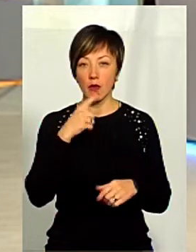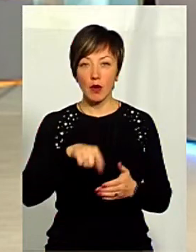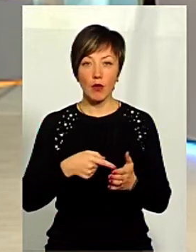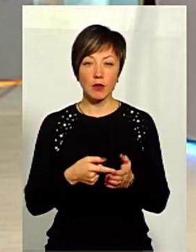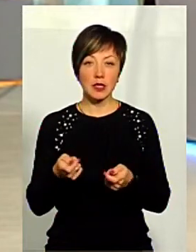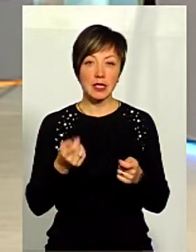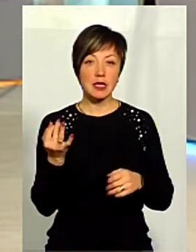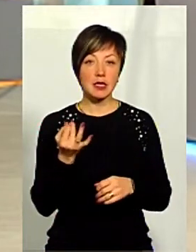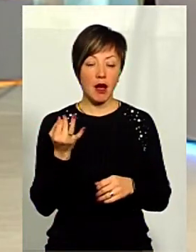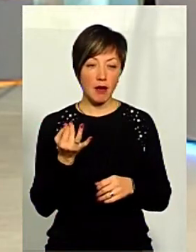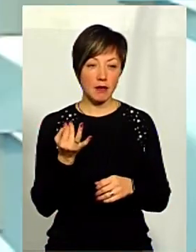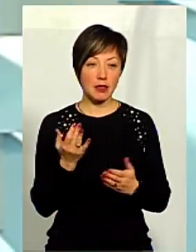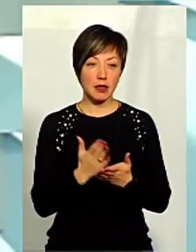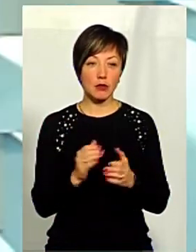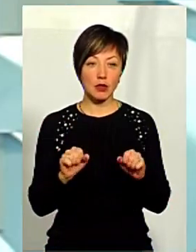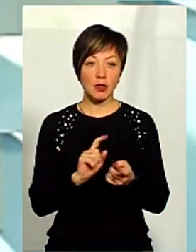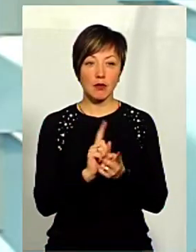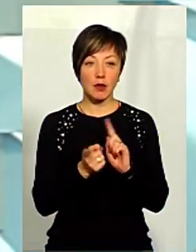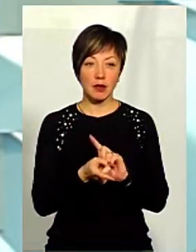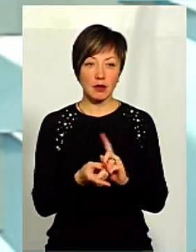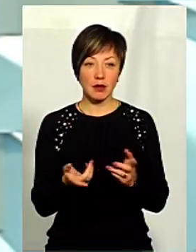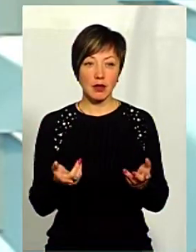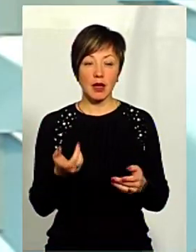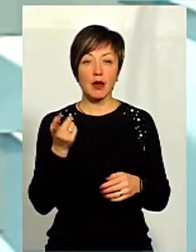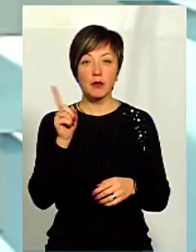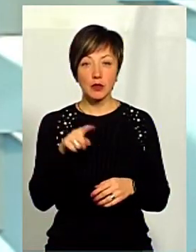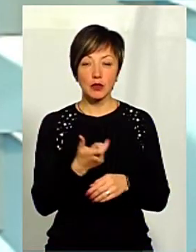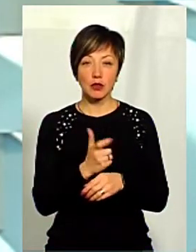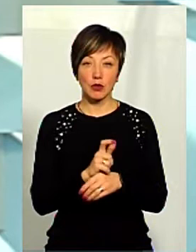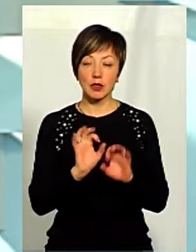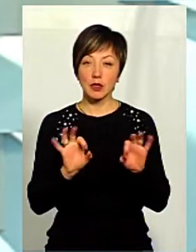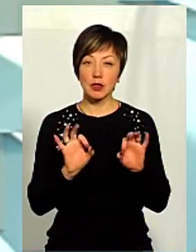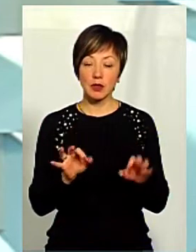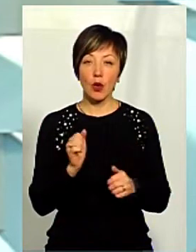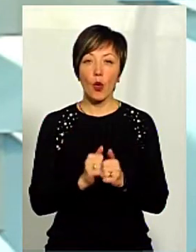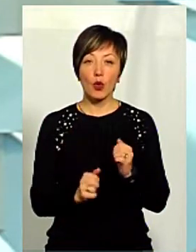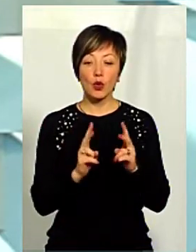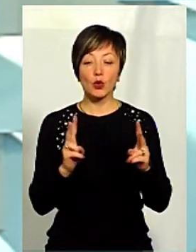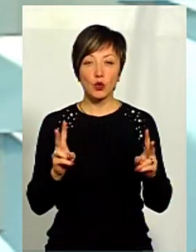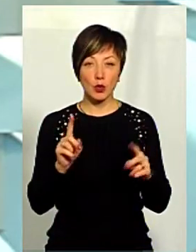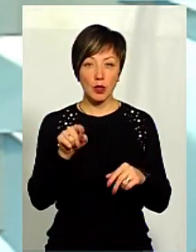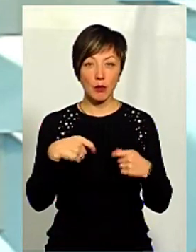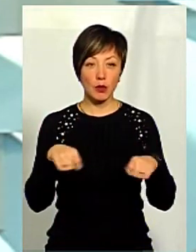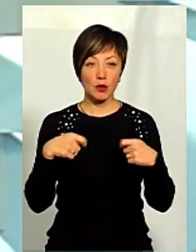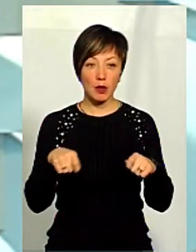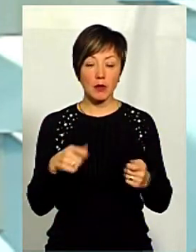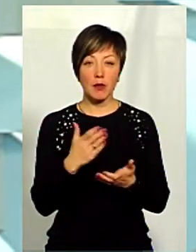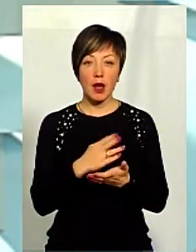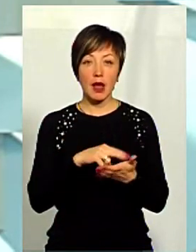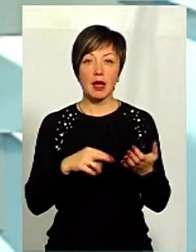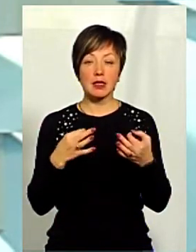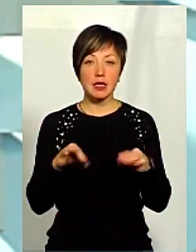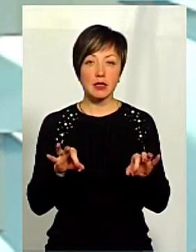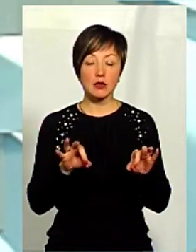муніципалітет зацікавлений, якщо є можливість, навпаки, зобов'язувати. Більше того, я хочу сказати, що кожен, який там здійснює продаж, він має